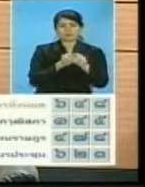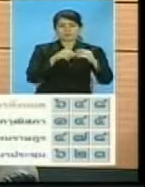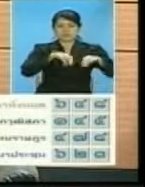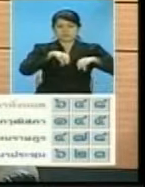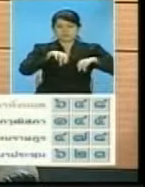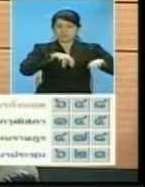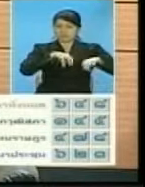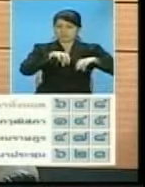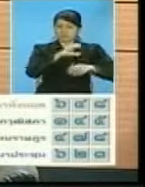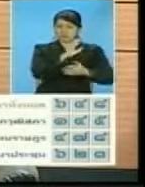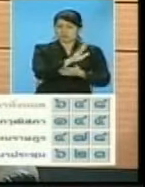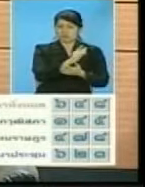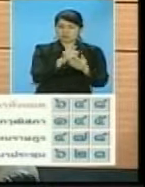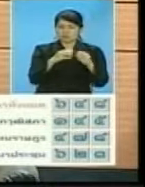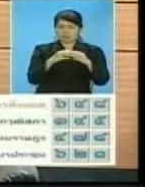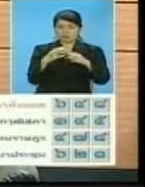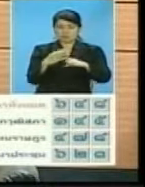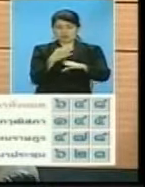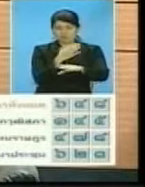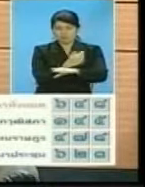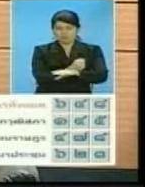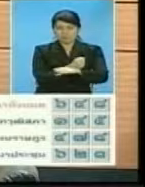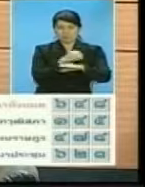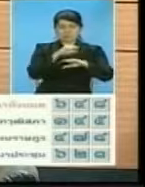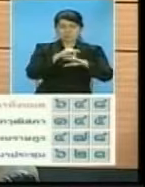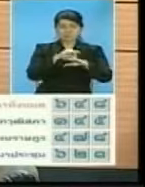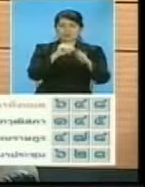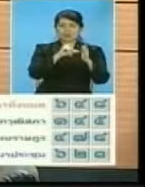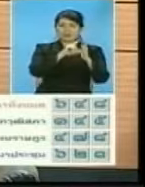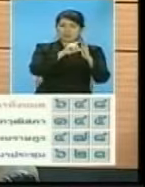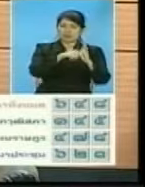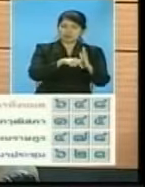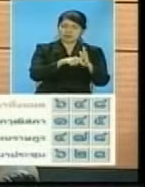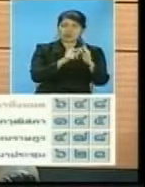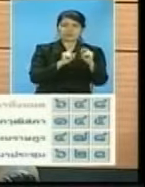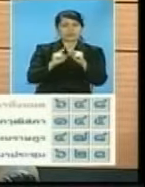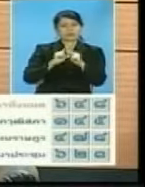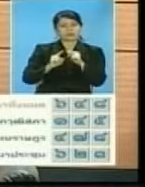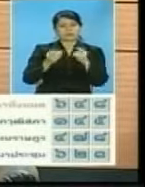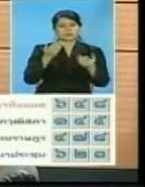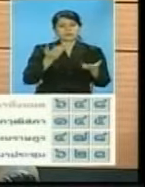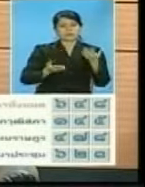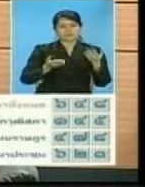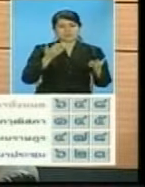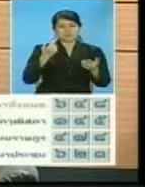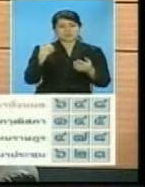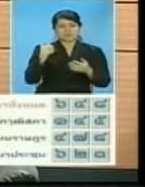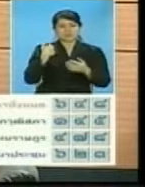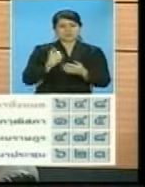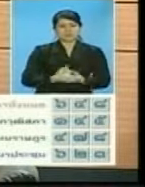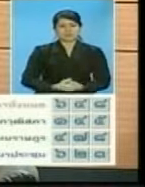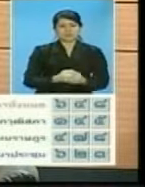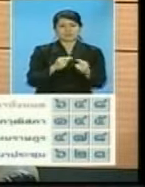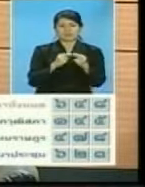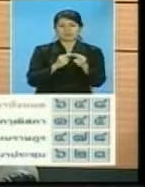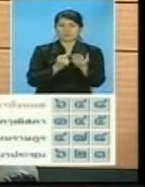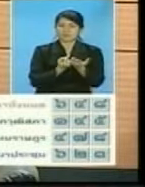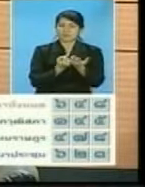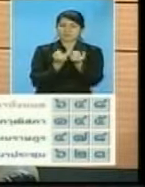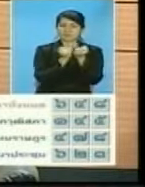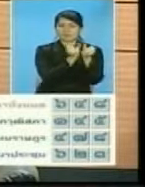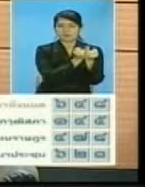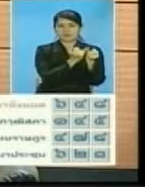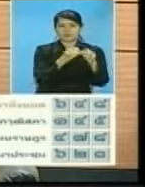การเมืองอาจจะเป็นเลขาอาจจะเป็นที่มีความสัมพันธ์เกี่ยวข้องโยงใยกับพรรคการเมื